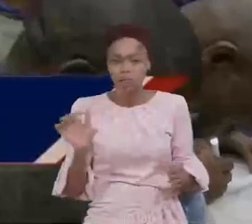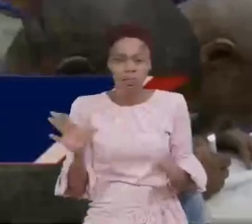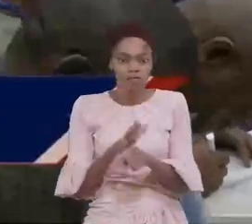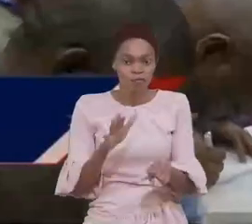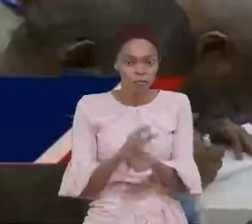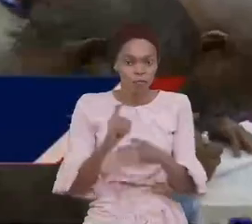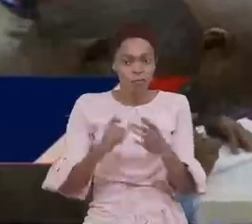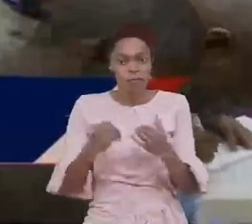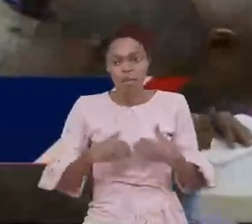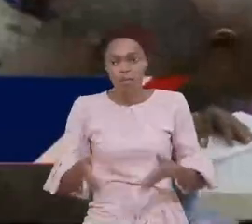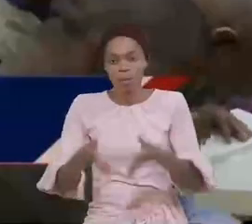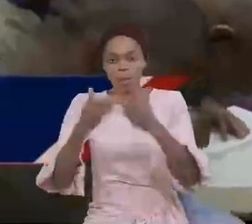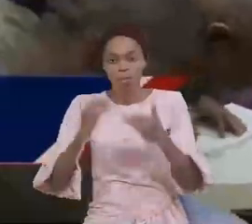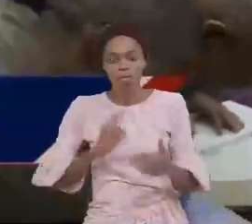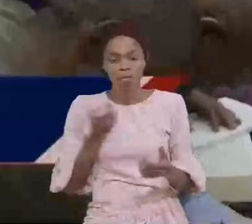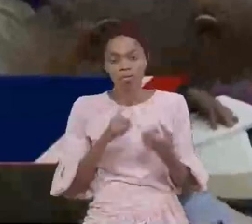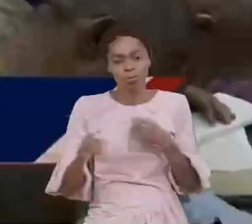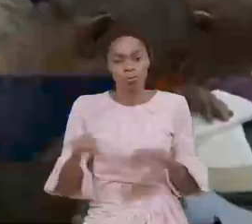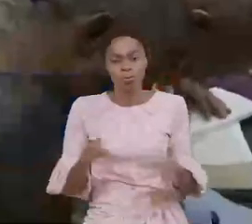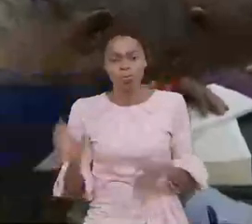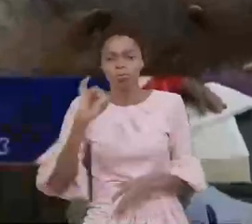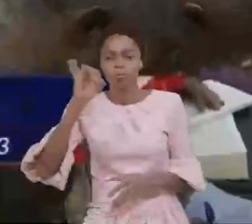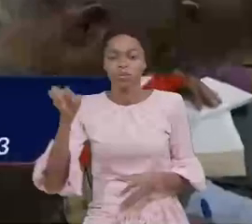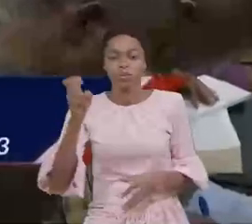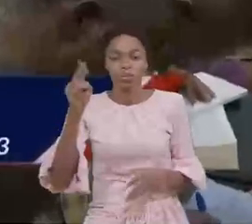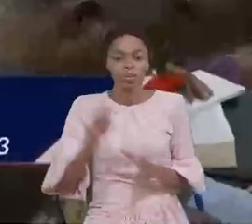réaliser. Josué chapitre 1